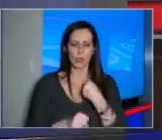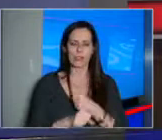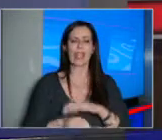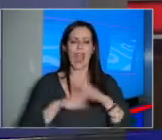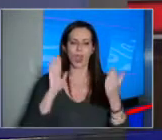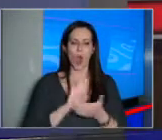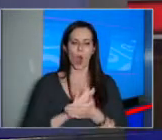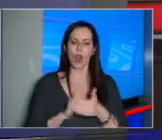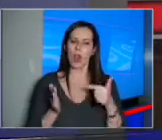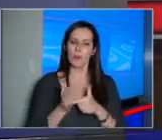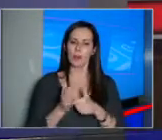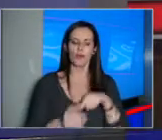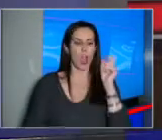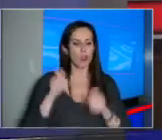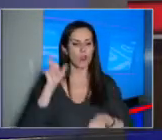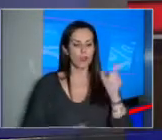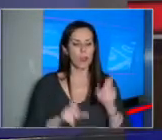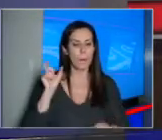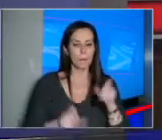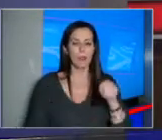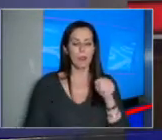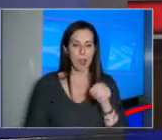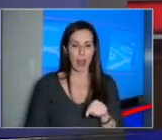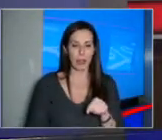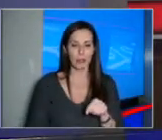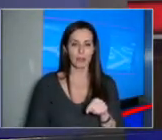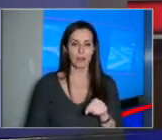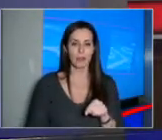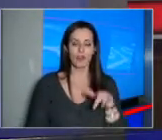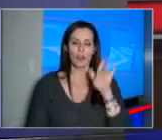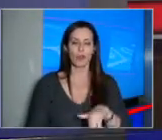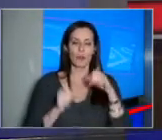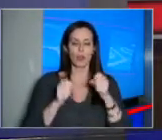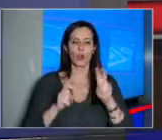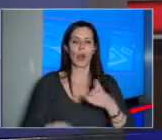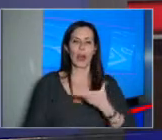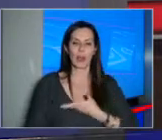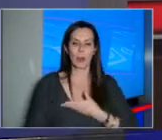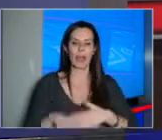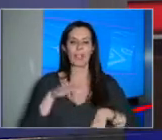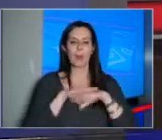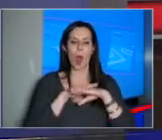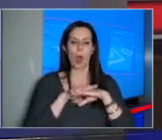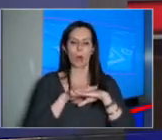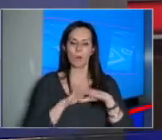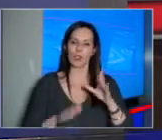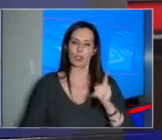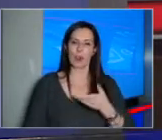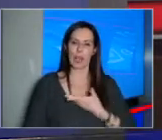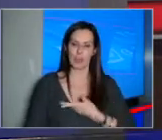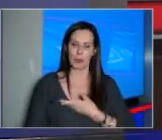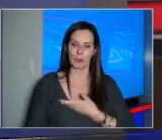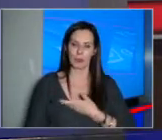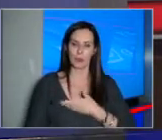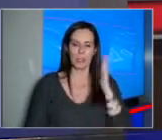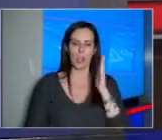הכל על מנת שהתושבים, האזרחים, אלה שתובעים את הביטוח לאומי, יוכלו לקבל את מלוא המגיע להם